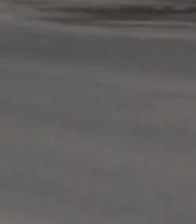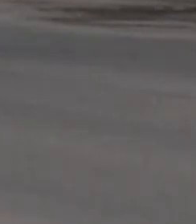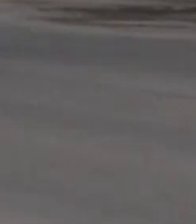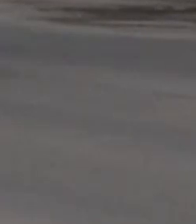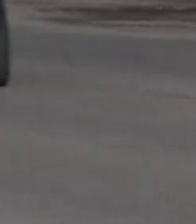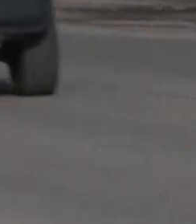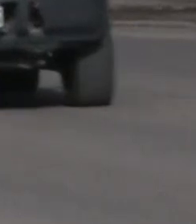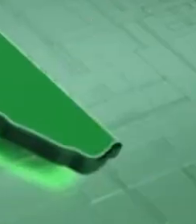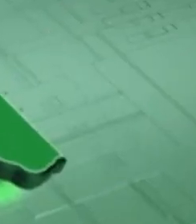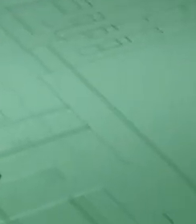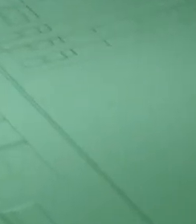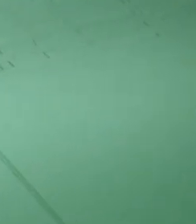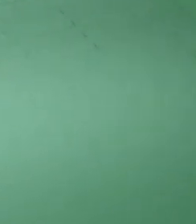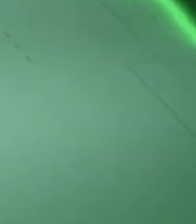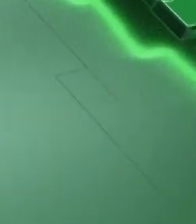Диаса Махамбетова.